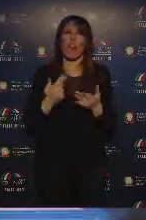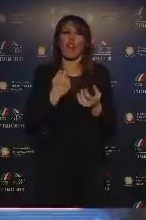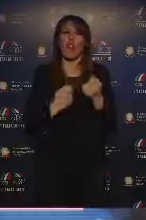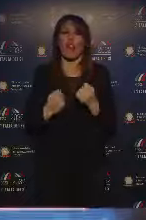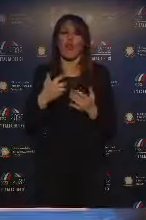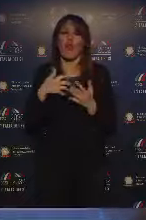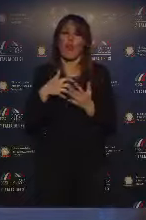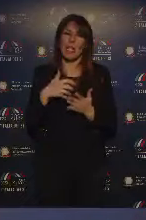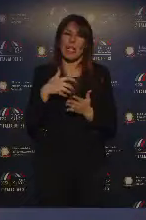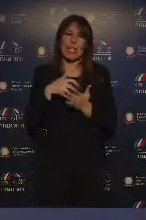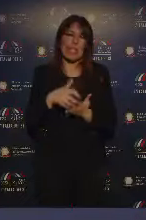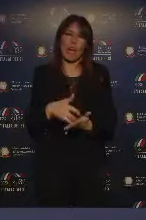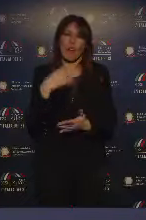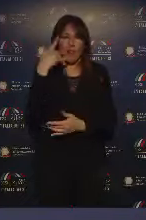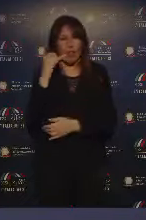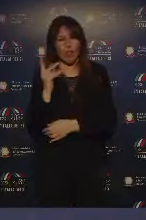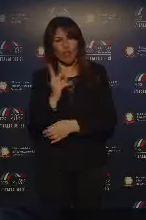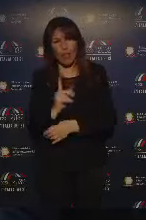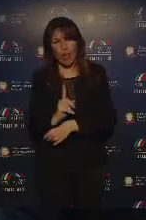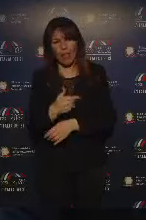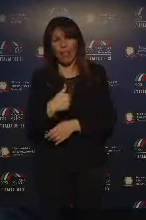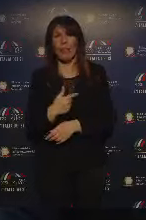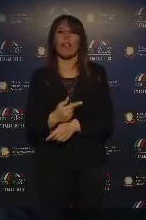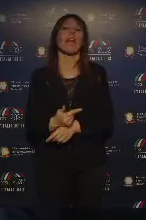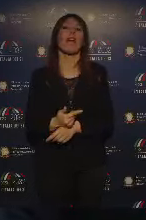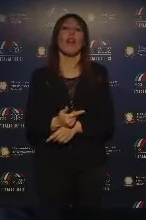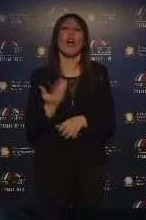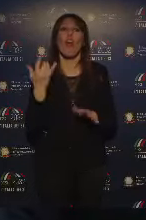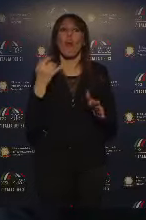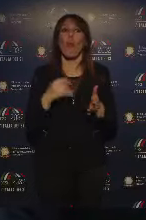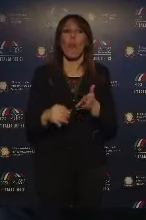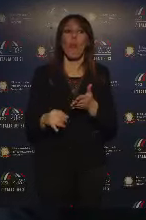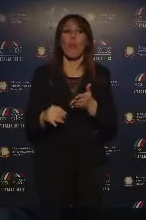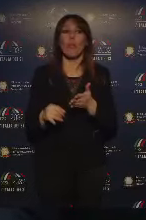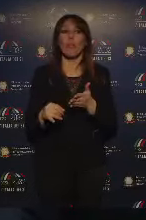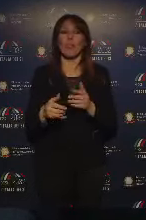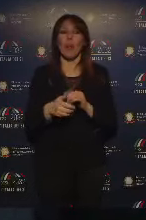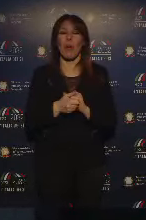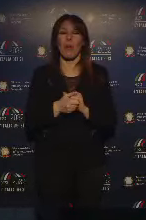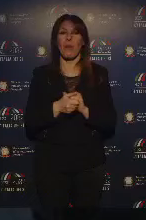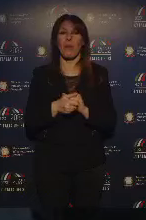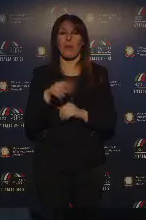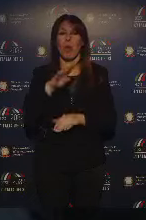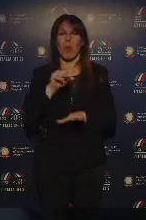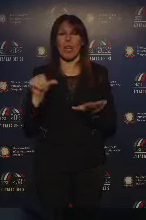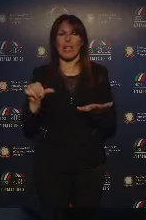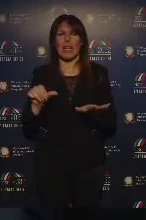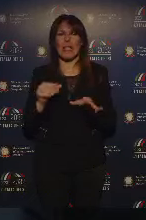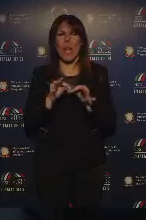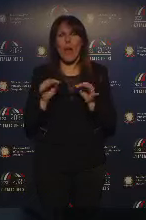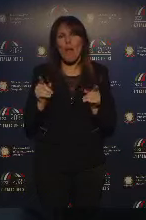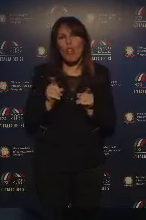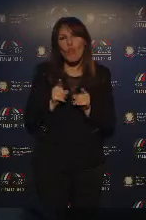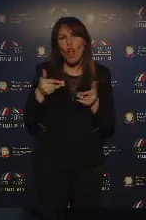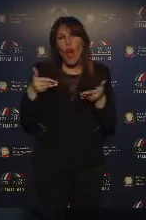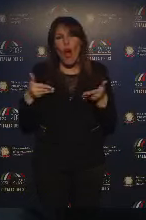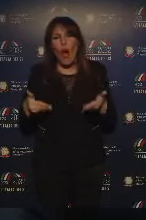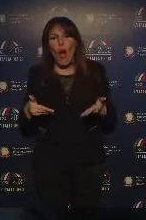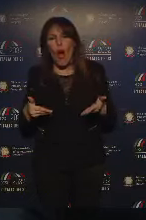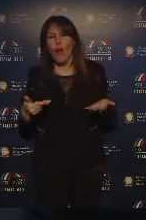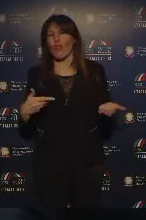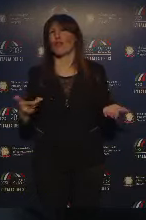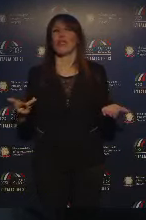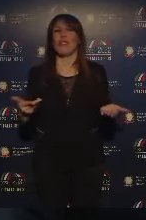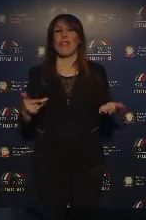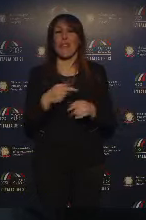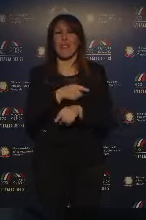particolarmente intelligente l'ultima 46 minuti oggi mi sono non ho abusato